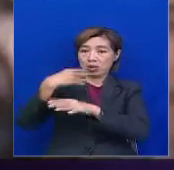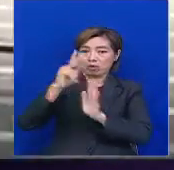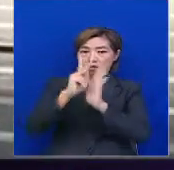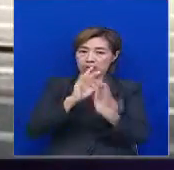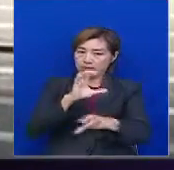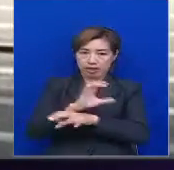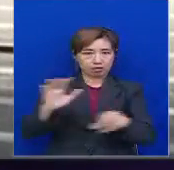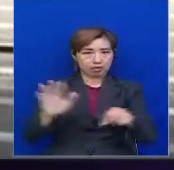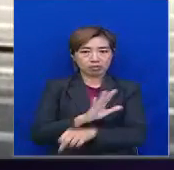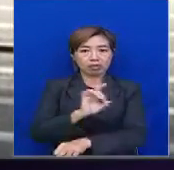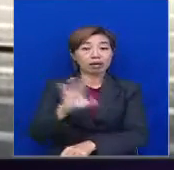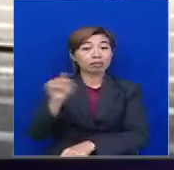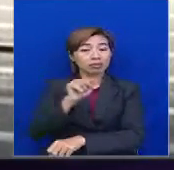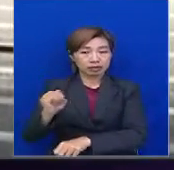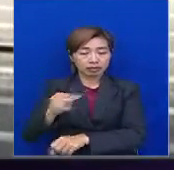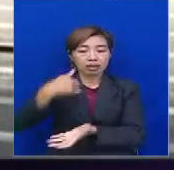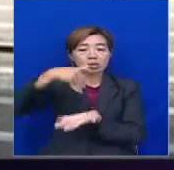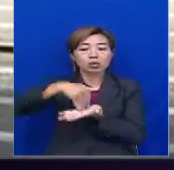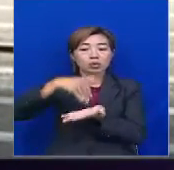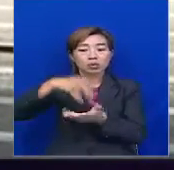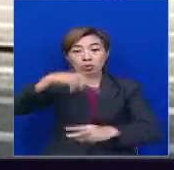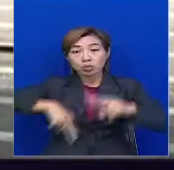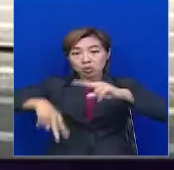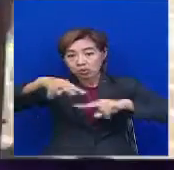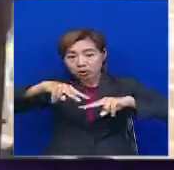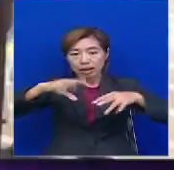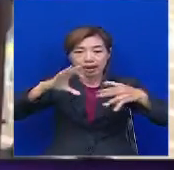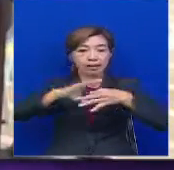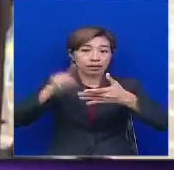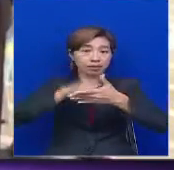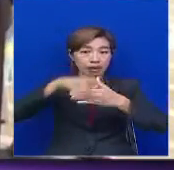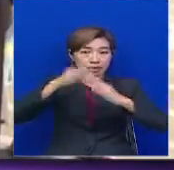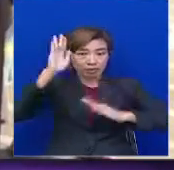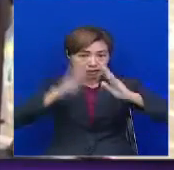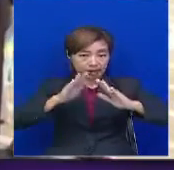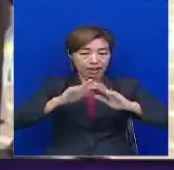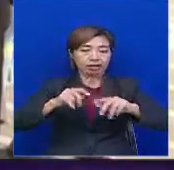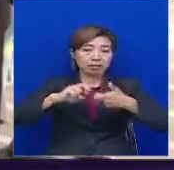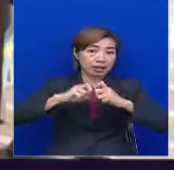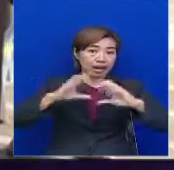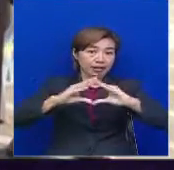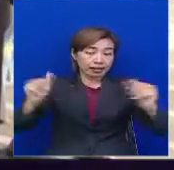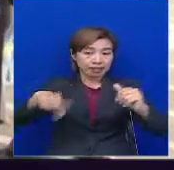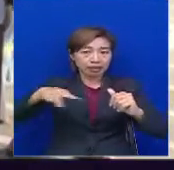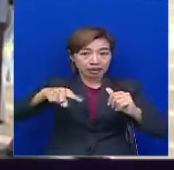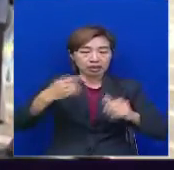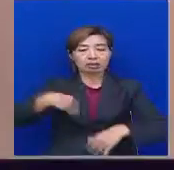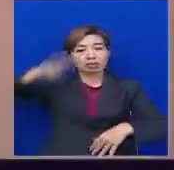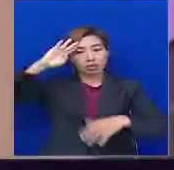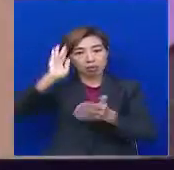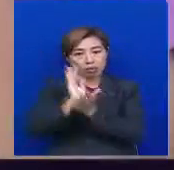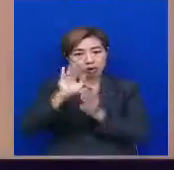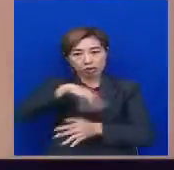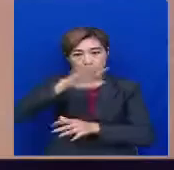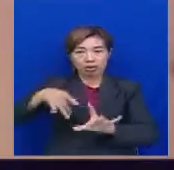ฮะทั้งนี้ศูนย์อำนวยการรักษาความสงบเรียบร้อยการออกเสียงประชามติสำนักงานตำรวจแห่งชาติจะมีเจ้าหน้าที่ตำรวจทั้งหมดกว่า